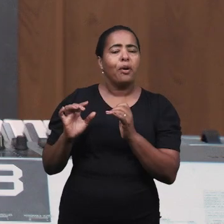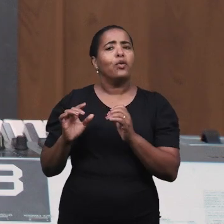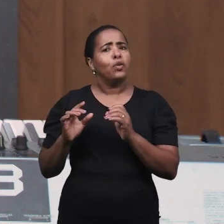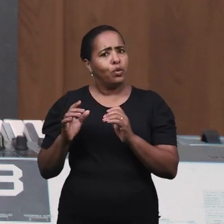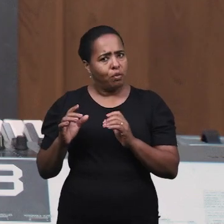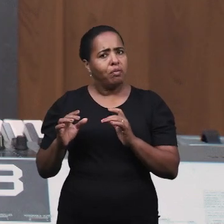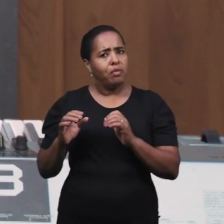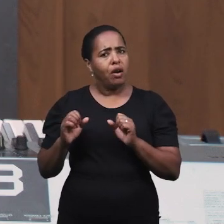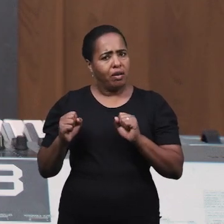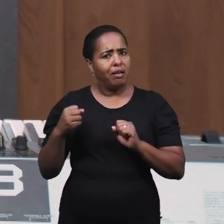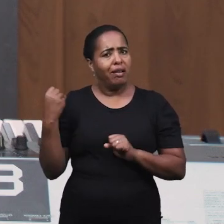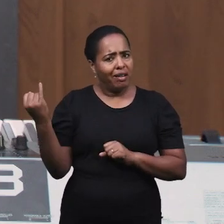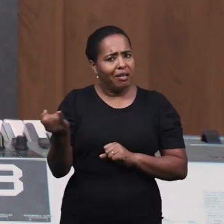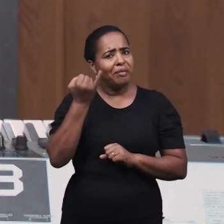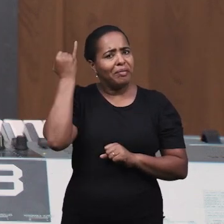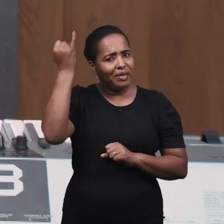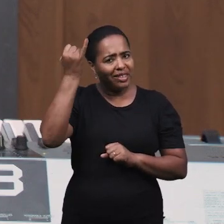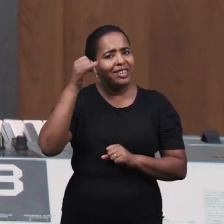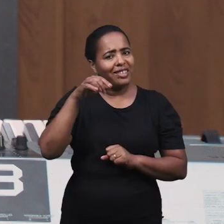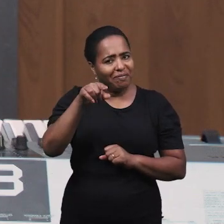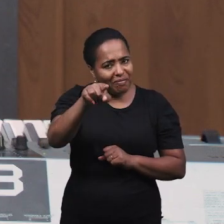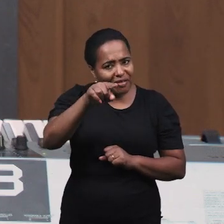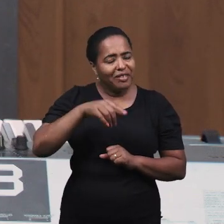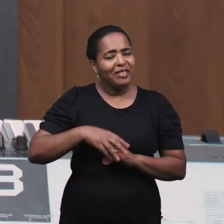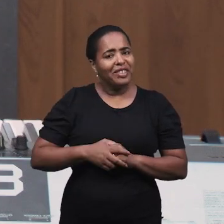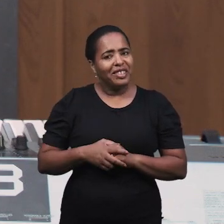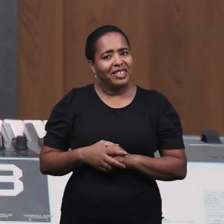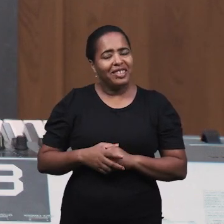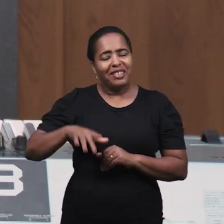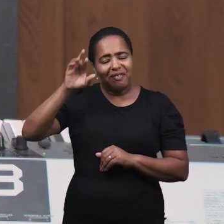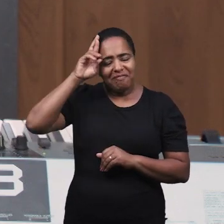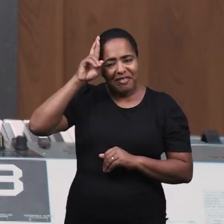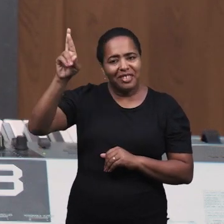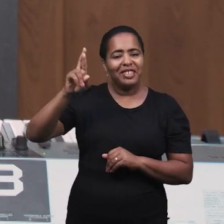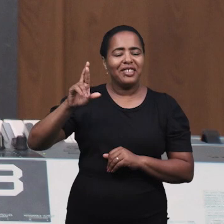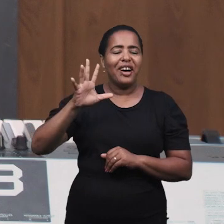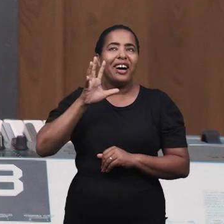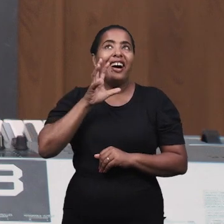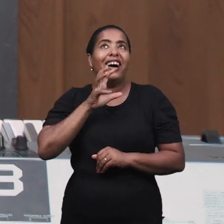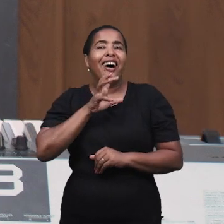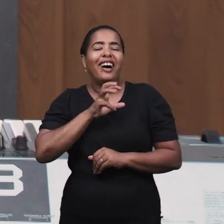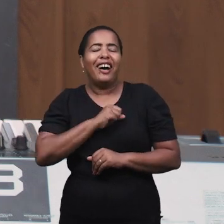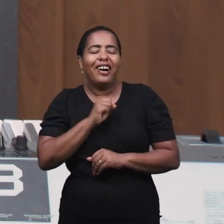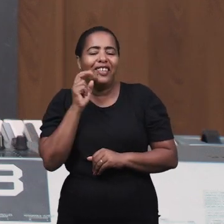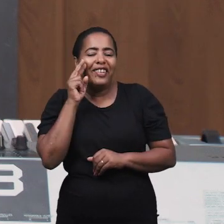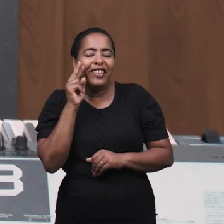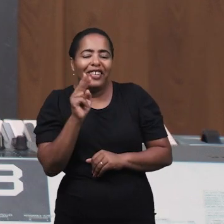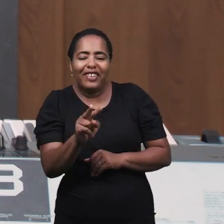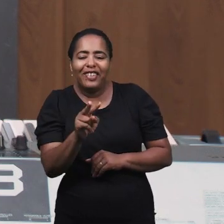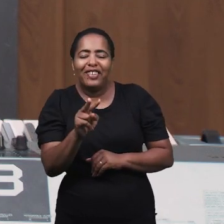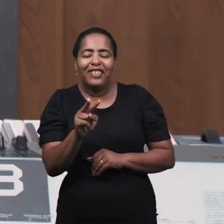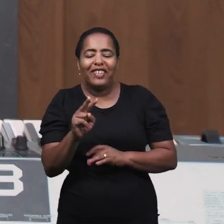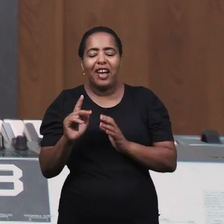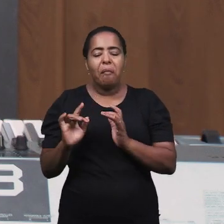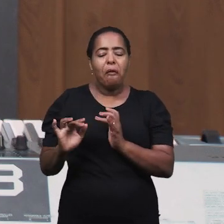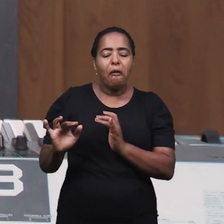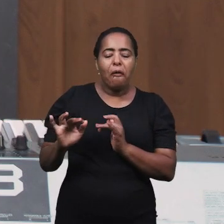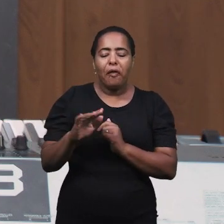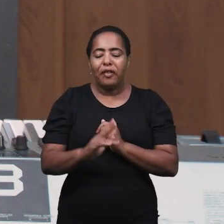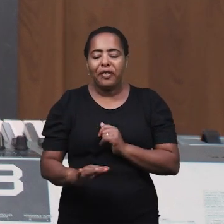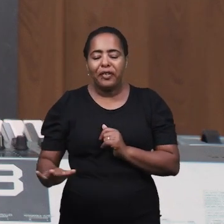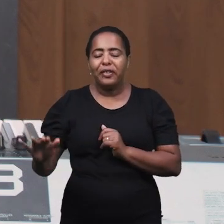culte. Jouez votre flûte. Il est très important pour vous, pour le Seigneur. Le Seigneur aime entendre la